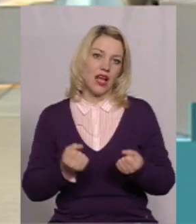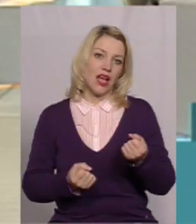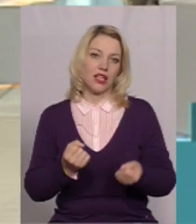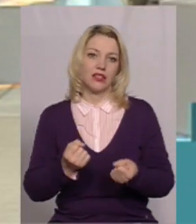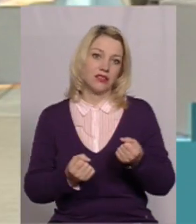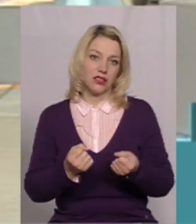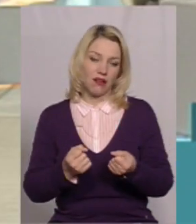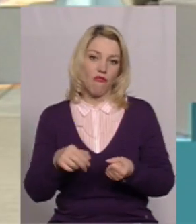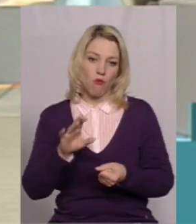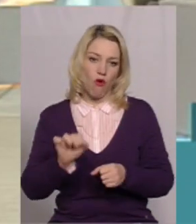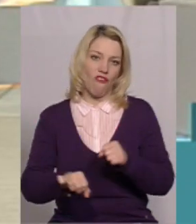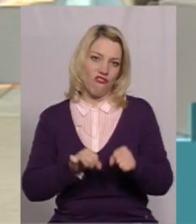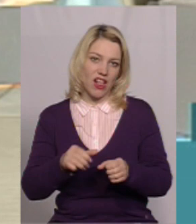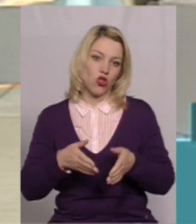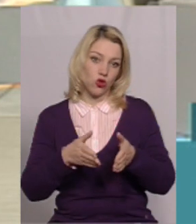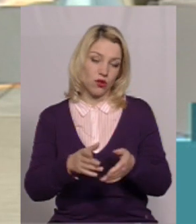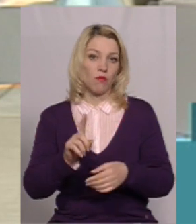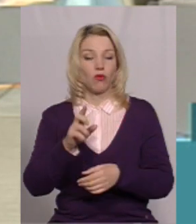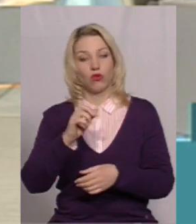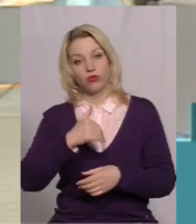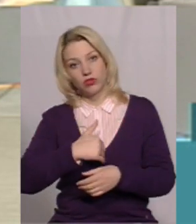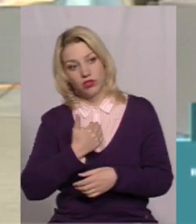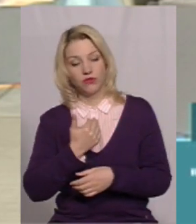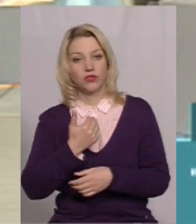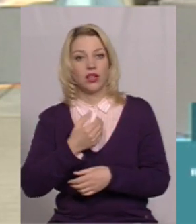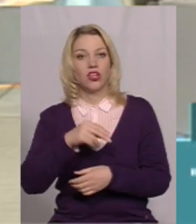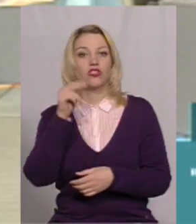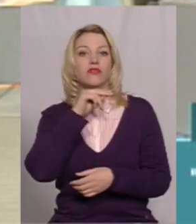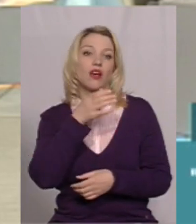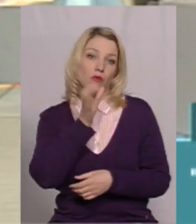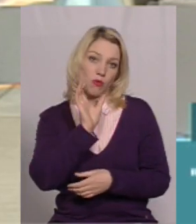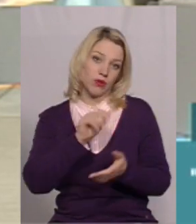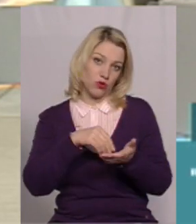купити чаю. І є й така проблема.